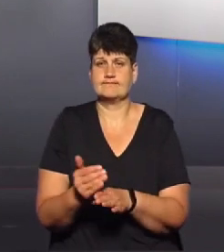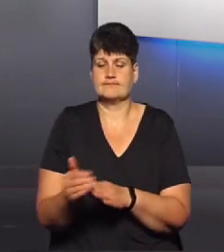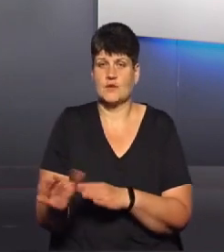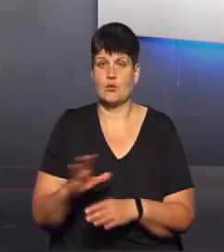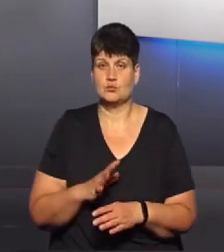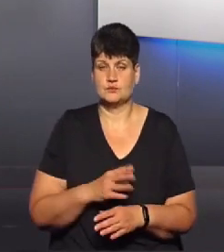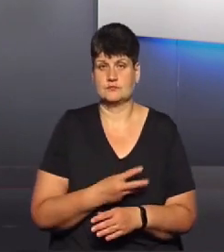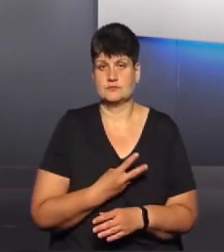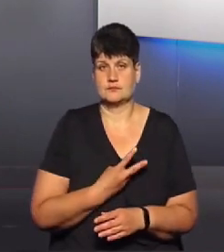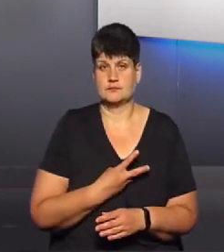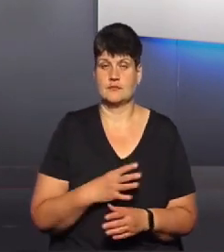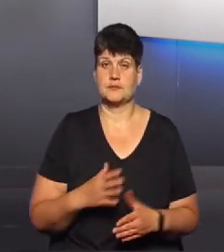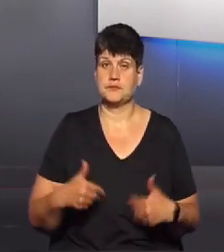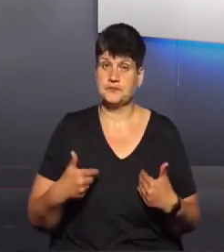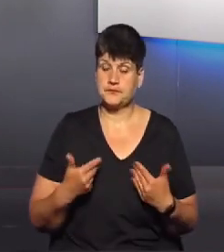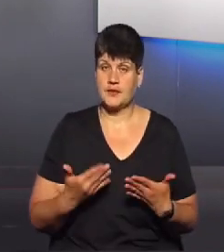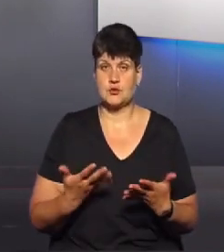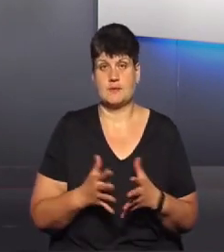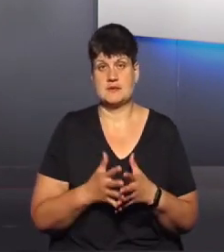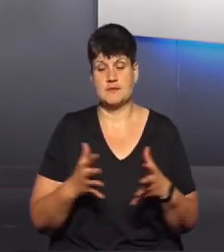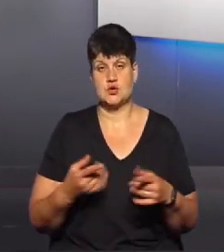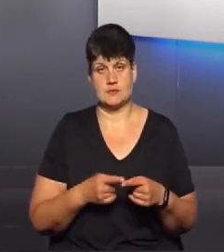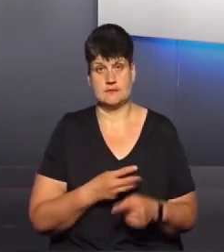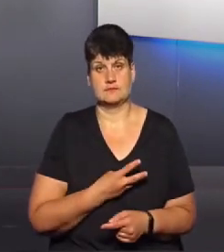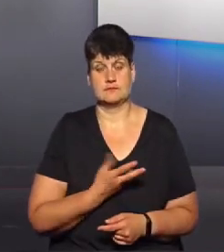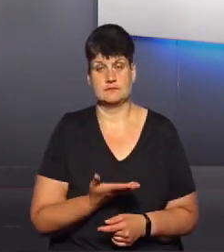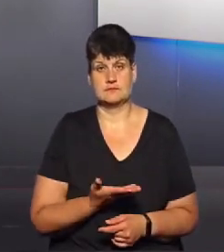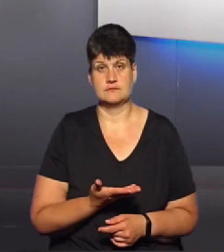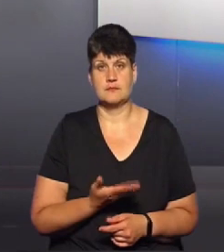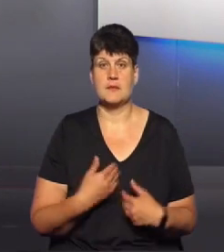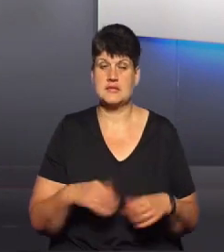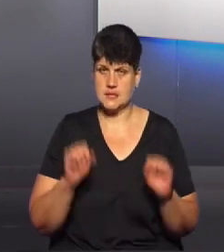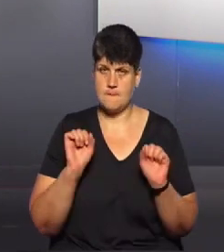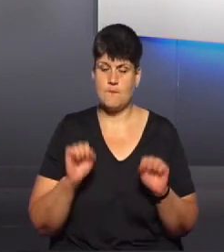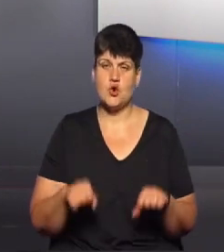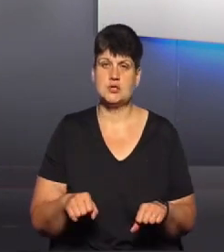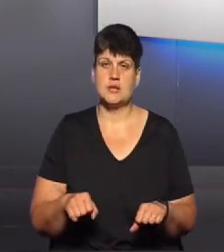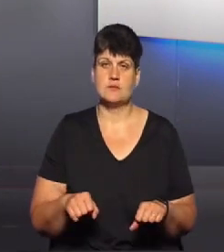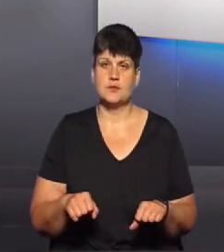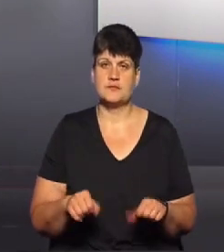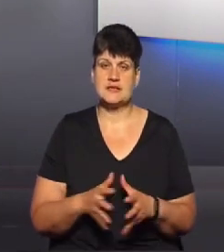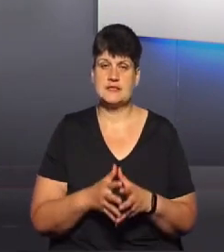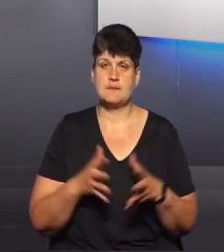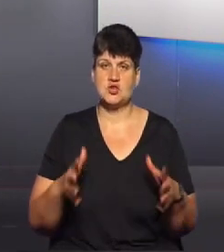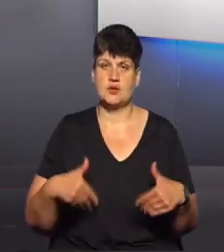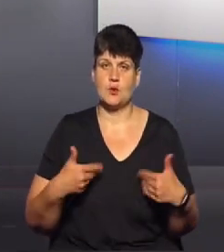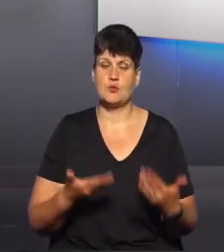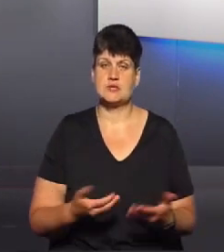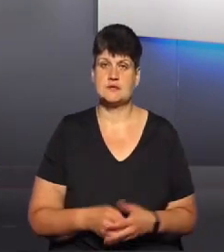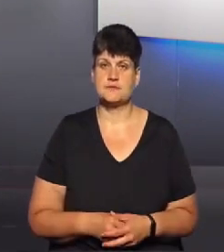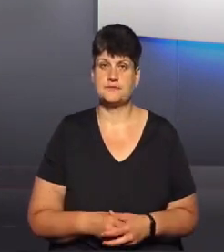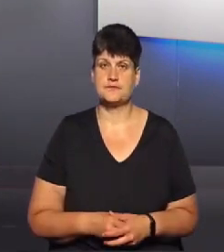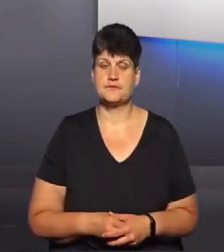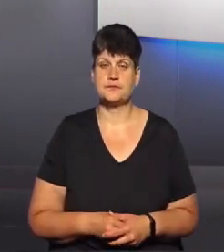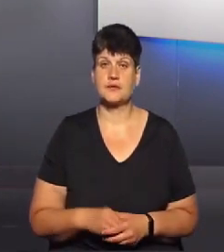відповідно пропозиція. Можливо, якщо ми збільшимо цей попит, і ми зможемо збільшити пропозицію? Я